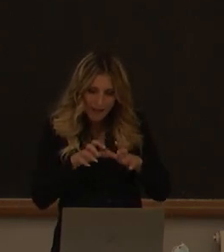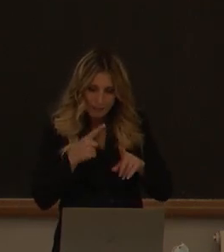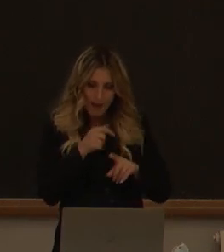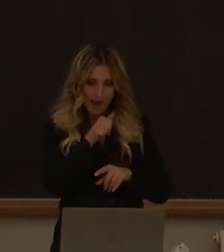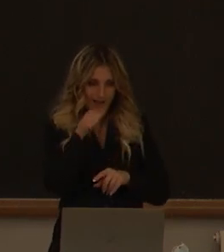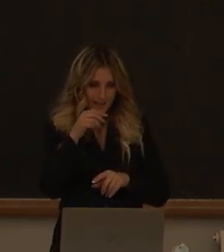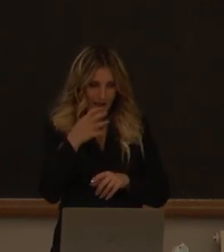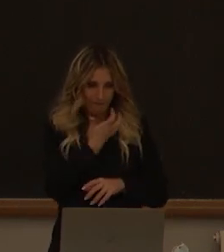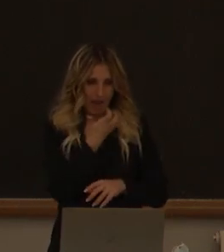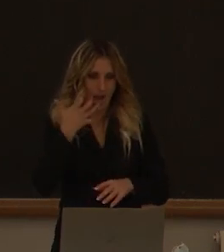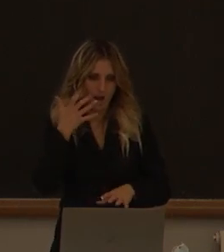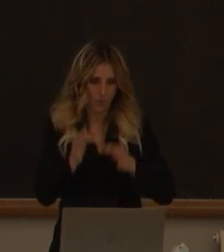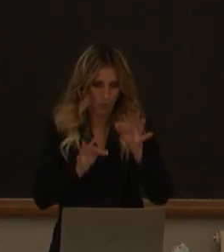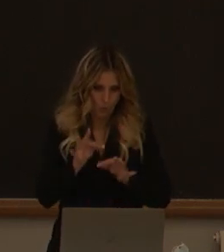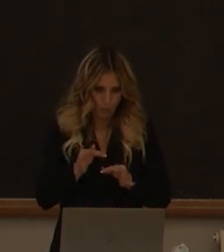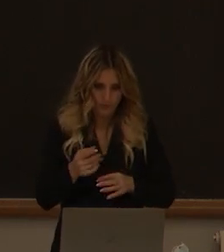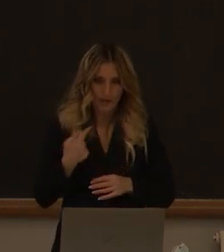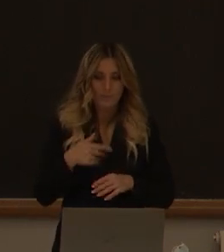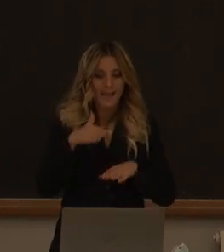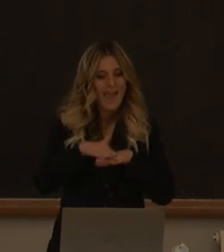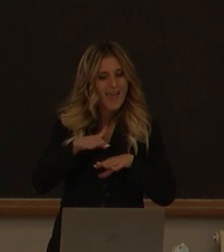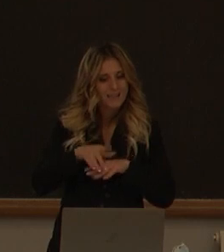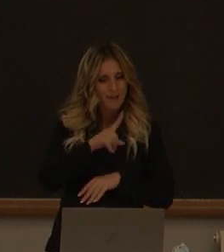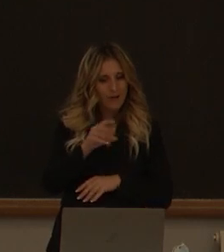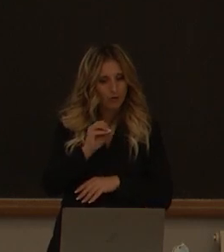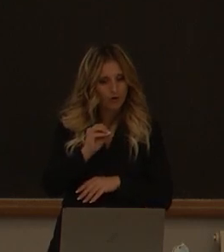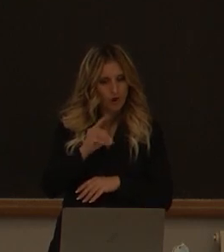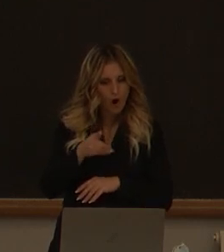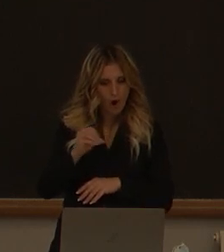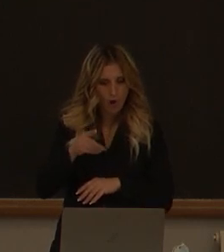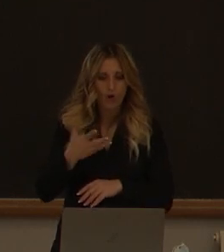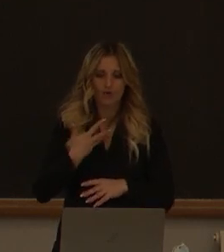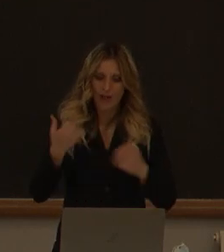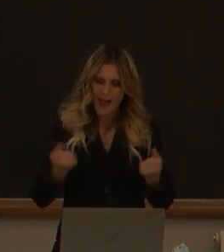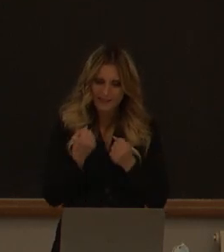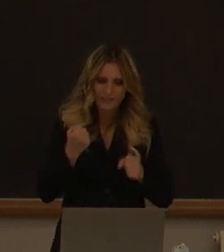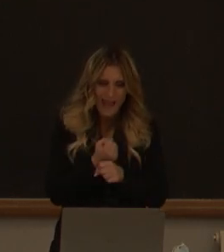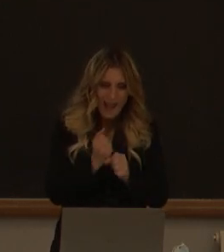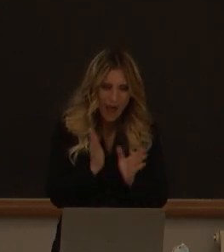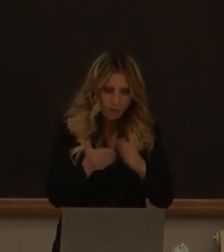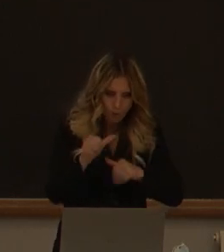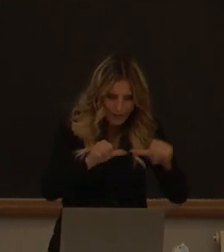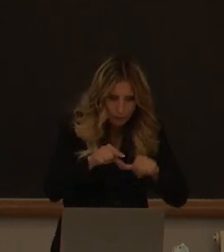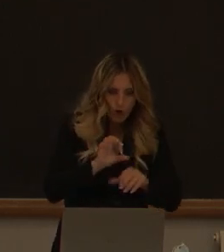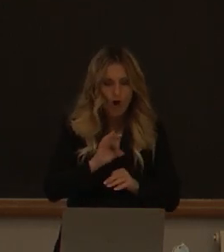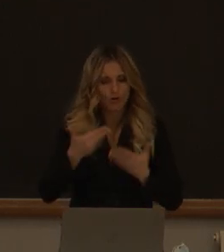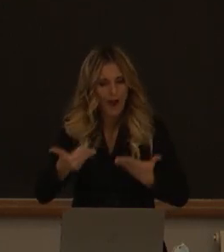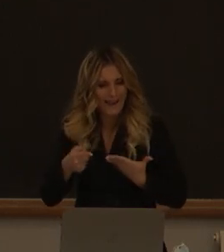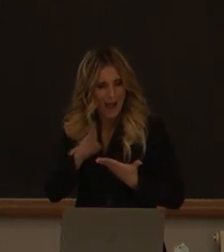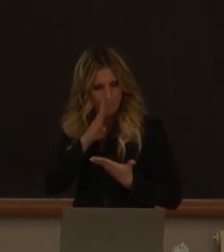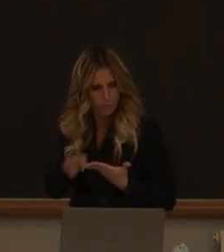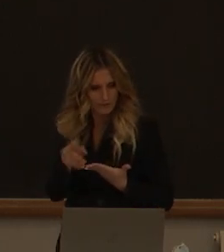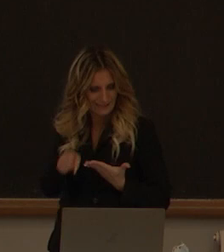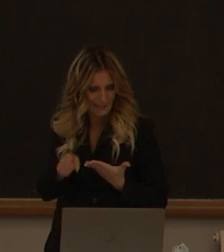ospitano. Quindi l'esperto, diciamo, zoologo poi svolge attività sia di laboratorio sul campo, anche con finalità di